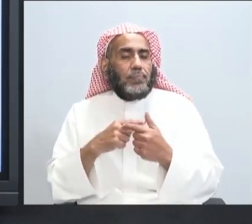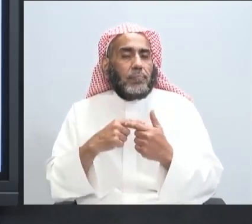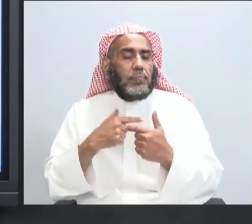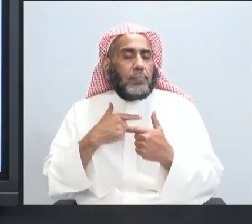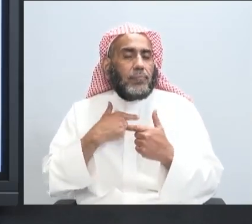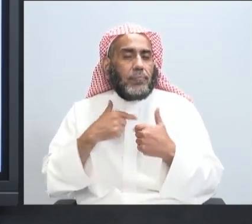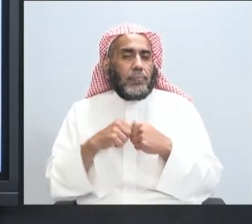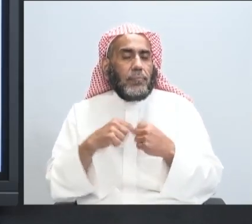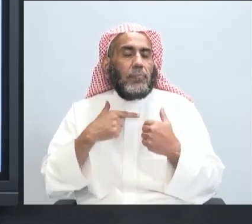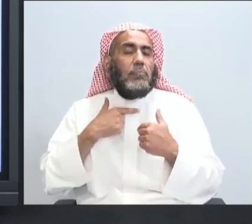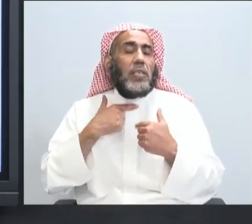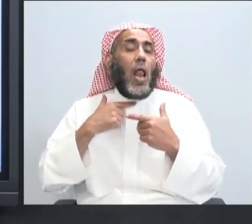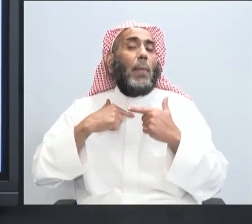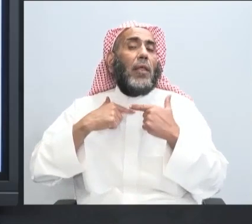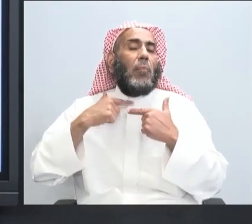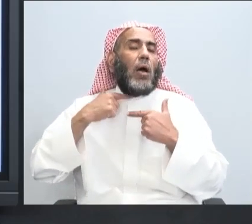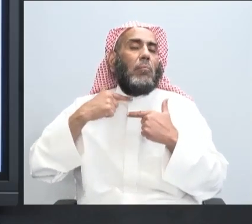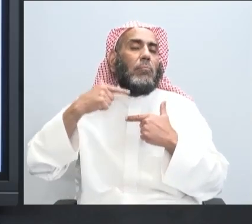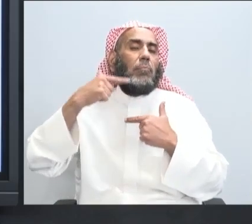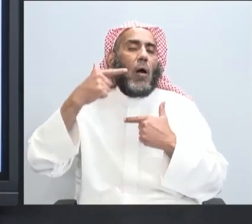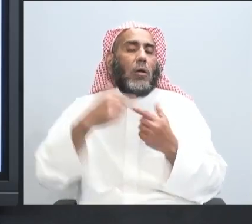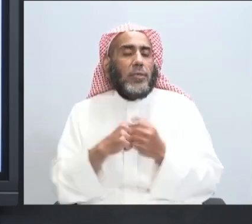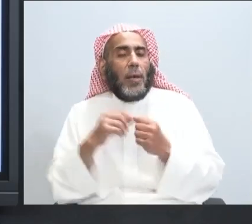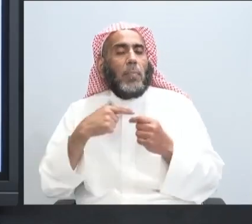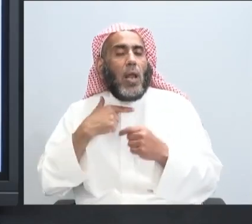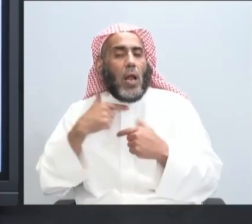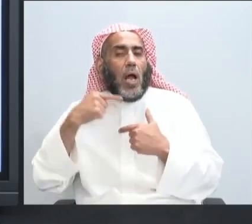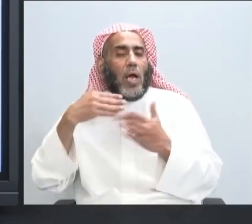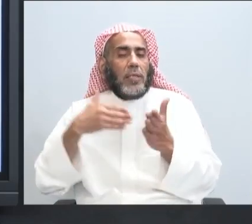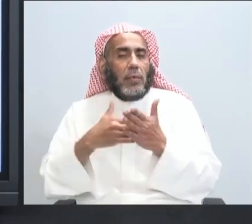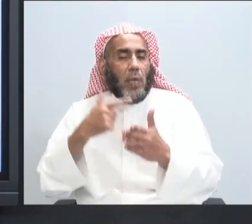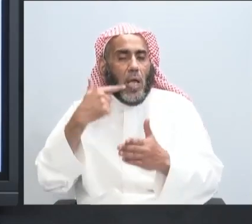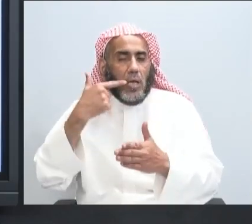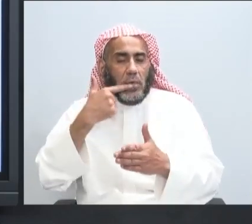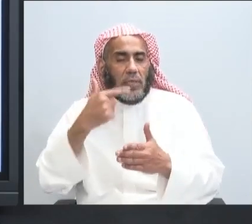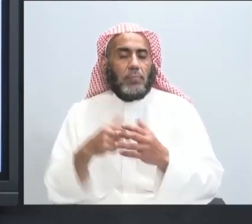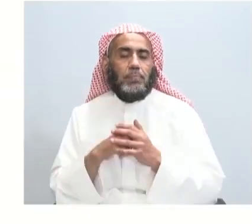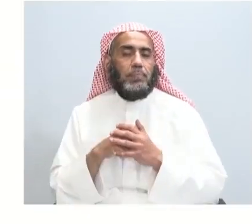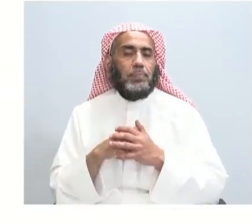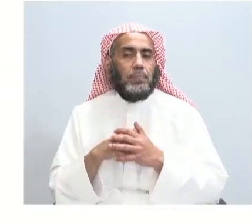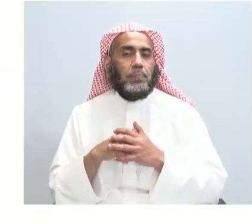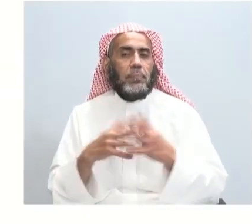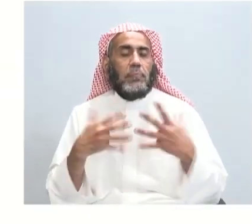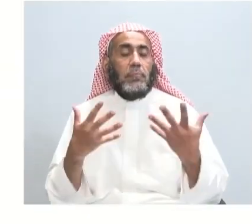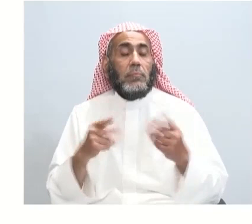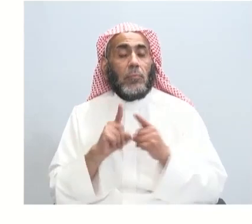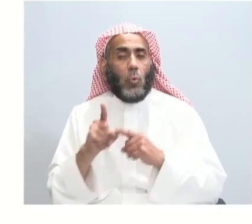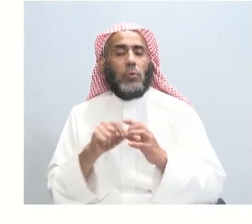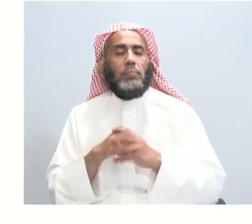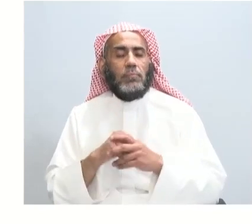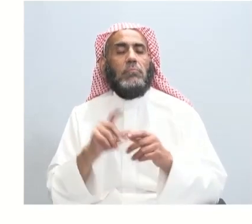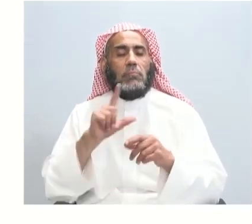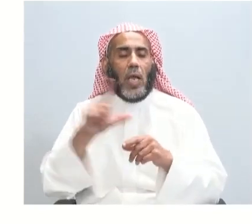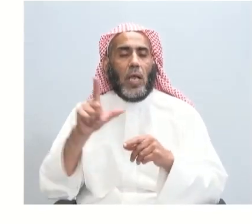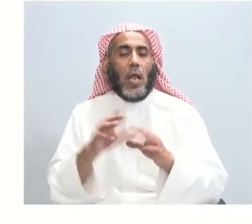يبدأون بالمخرج الأبعد ثم الأقرب، يعني مخرج من الحلق حتى يصل إلى الشفتين. هنا نقول